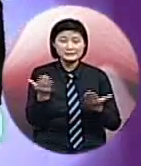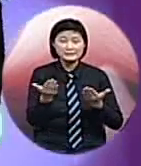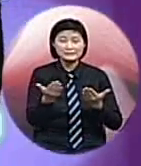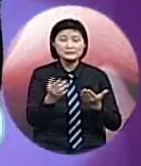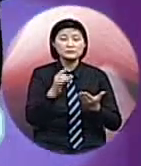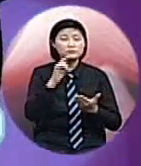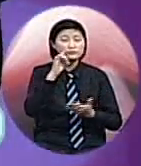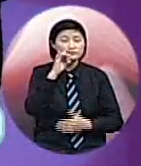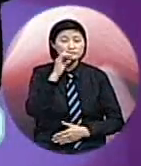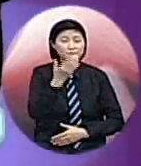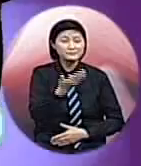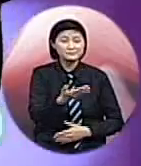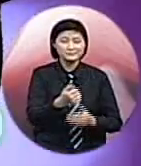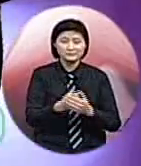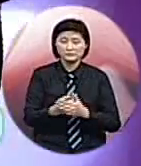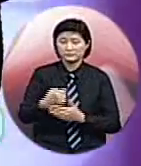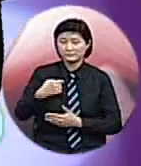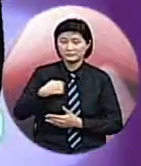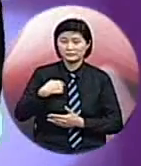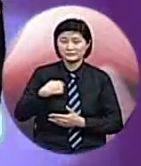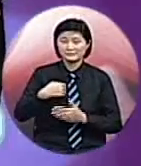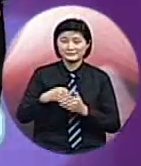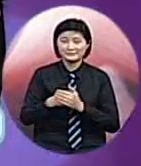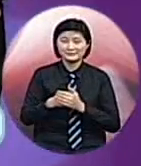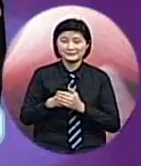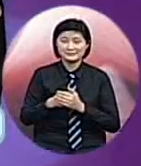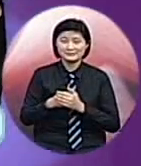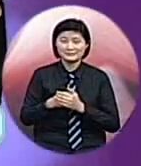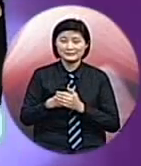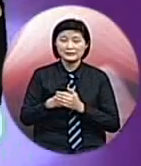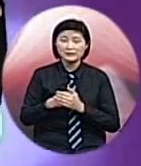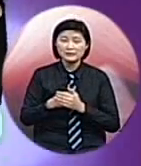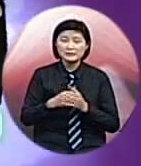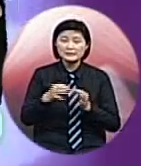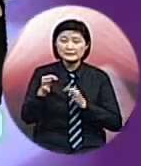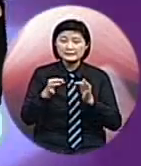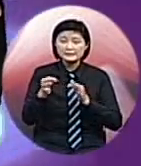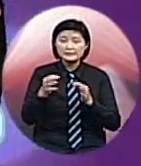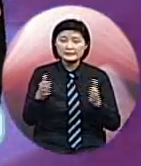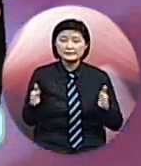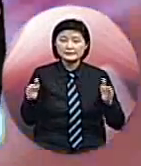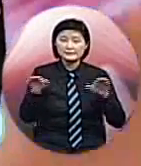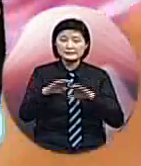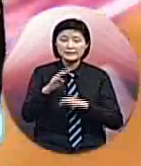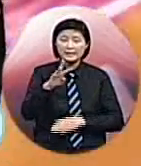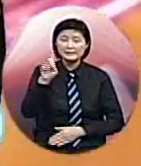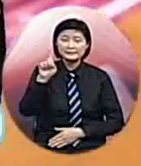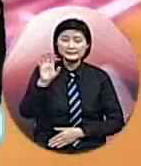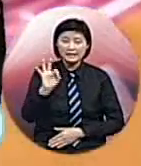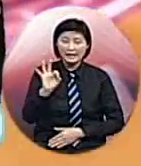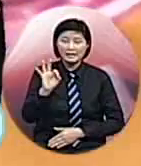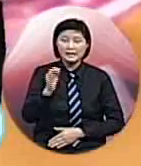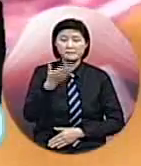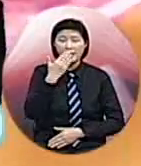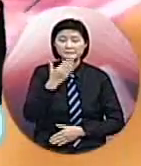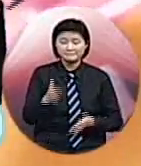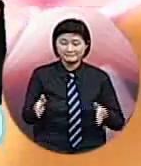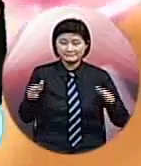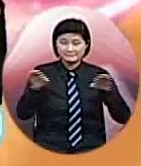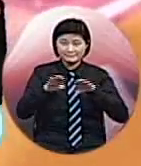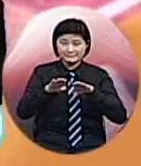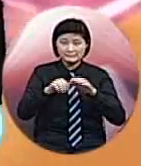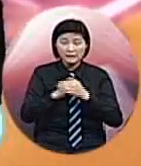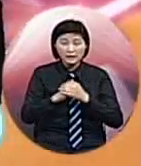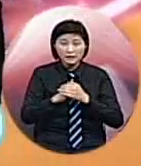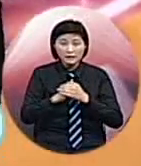궁금합니다. 그러니까요, 궁금해요. 저는요, 고흥서요. 예. 상집을 운영해요. 상. 예. 밥 먹는 밥상, 상. 식상.